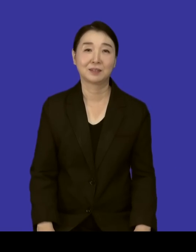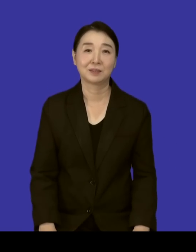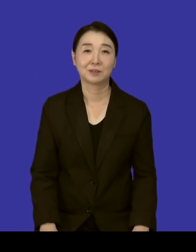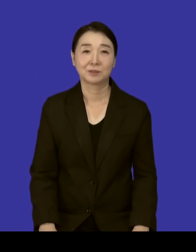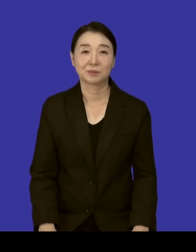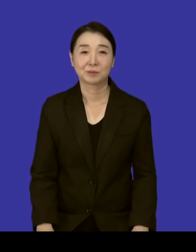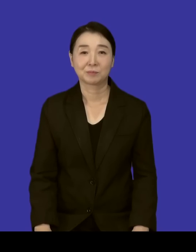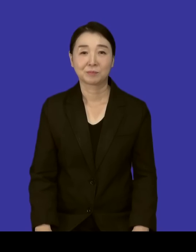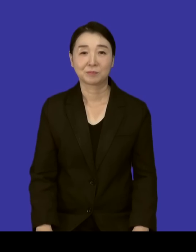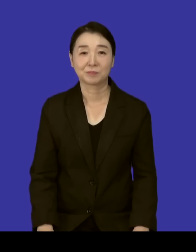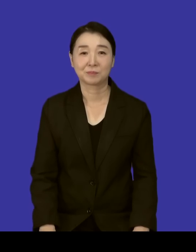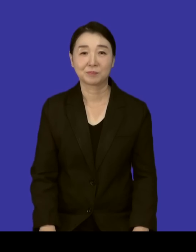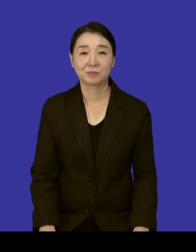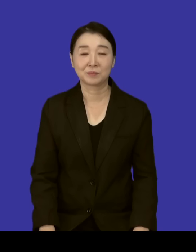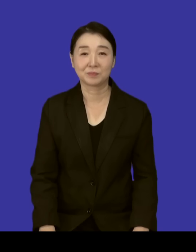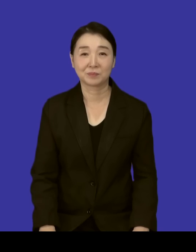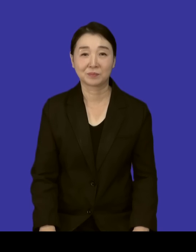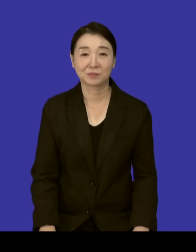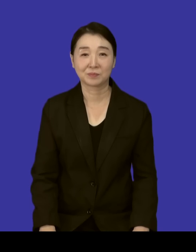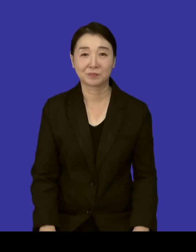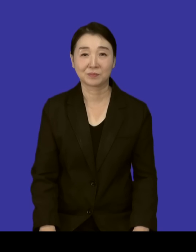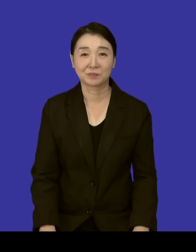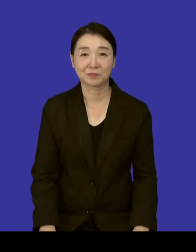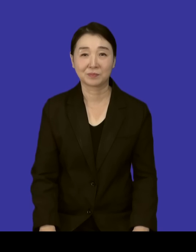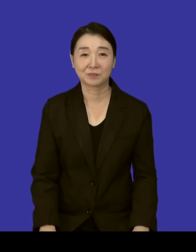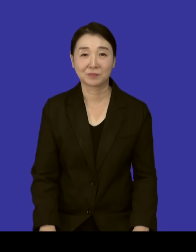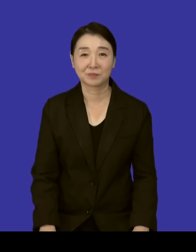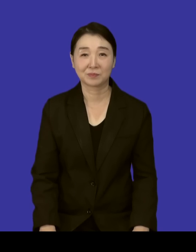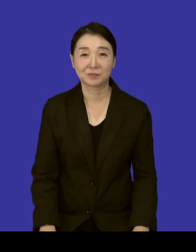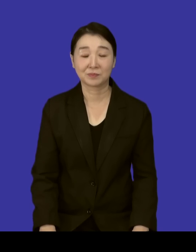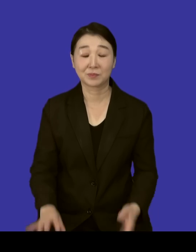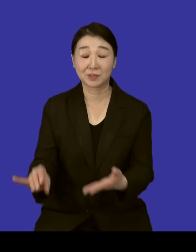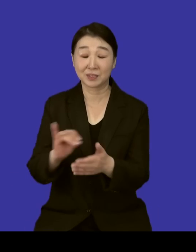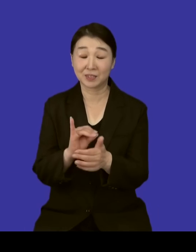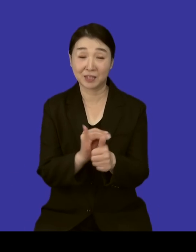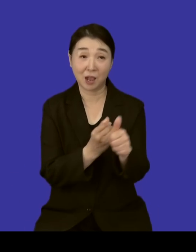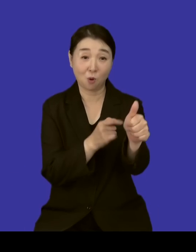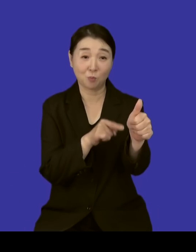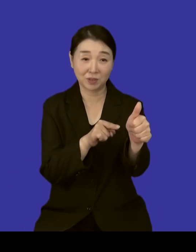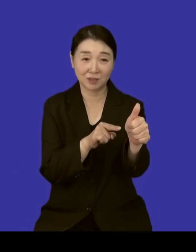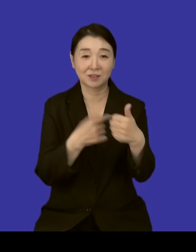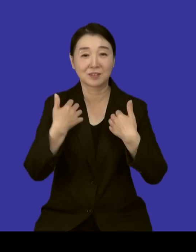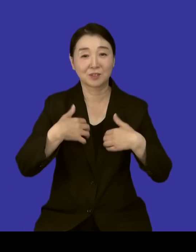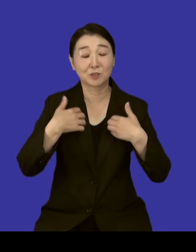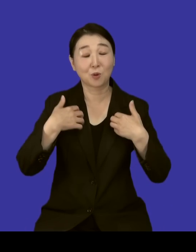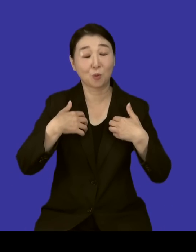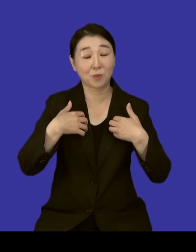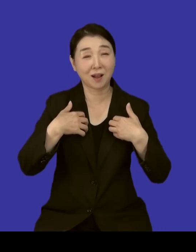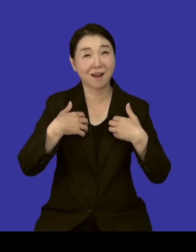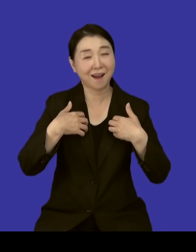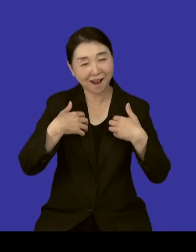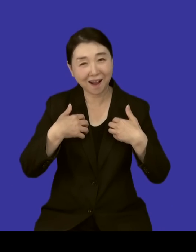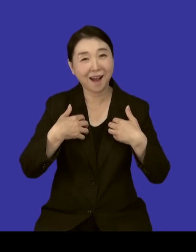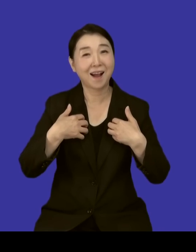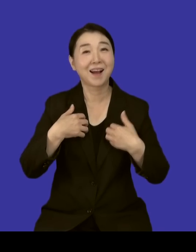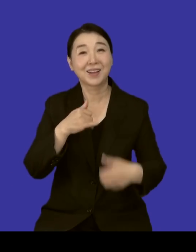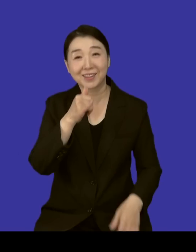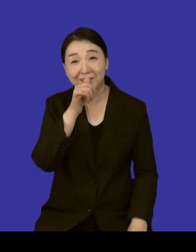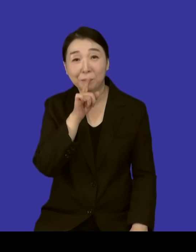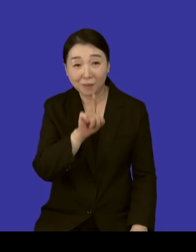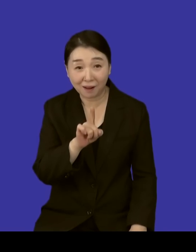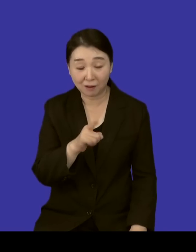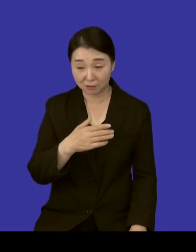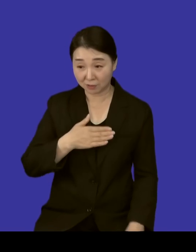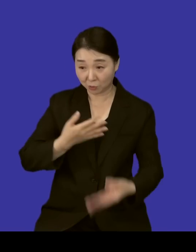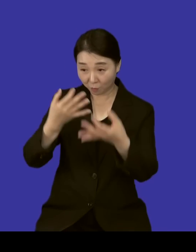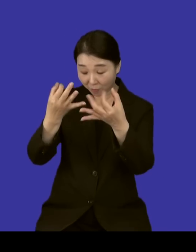그러니까 이제 그 나오미가 굉장히 즐거움과 희락이 넘친다는 네. 그런 뜻인데 네. 저도 좀 그래 뵈잖아요.